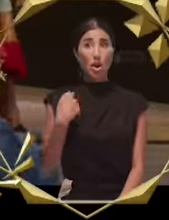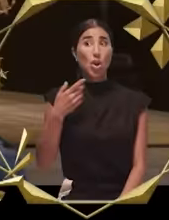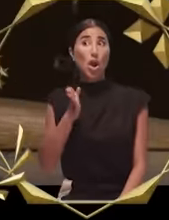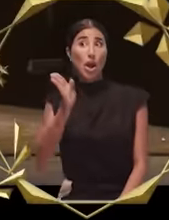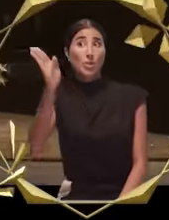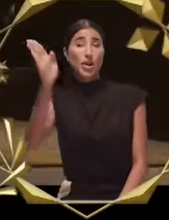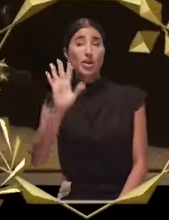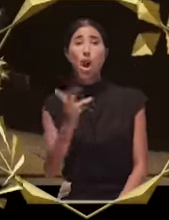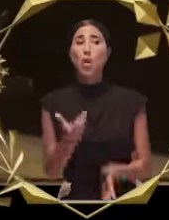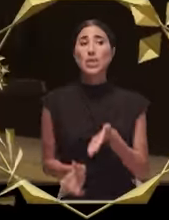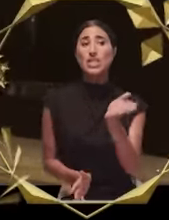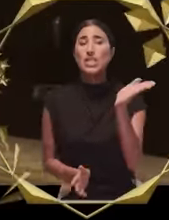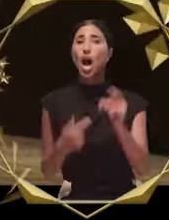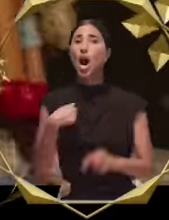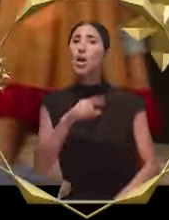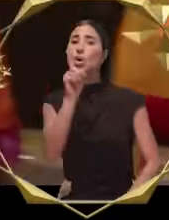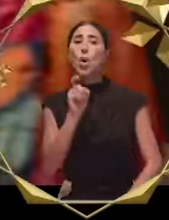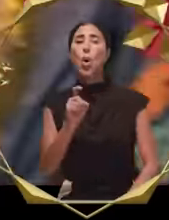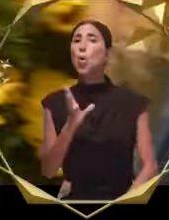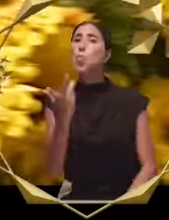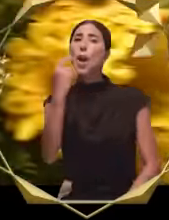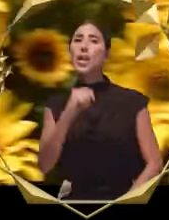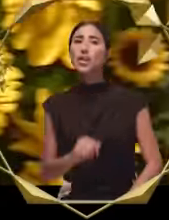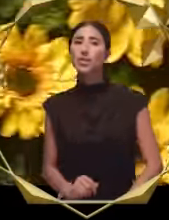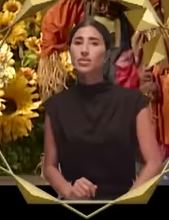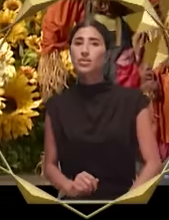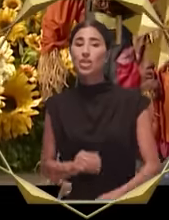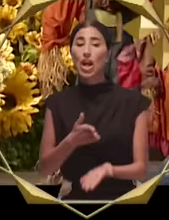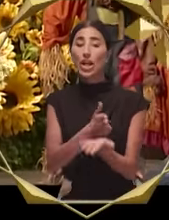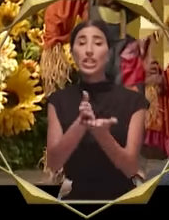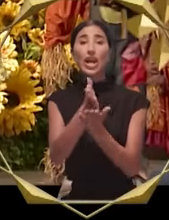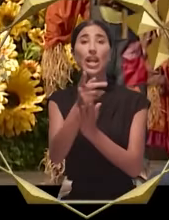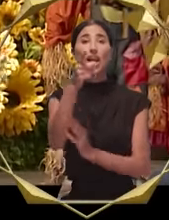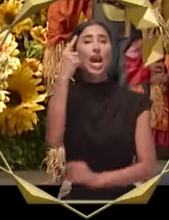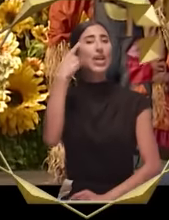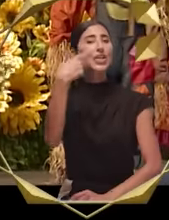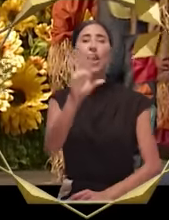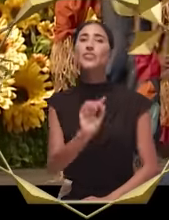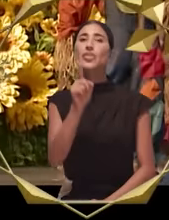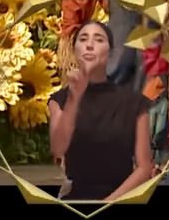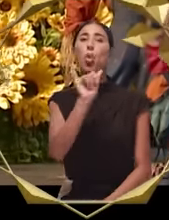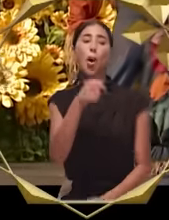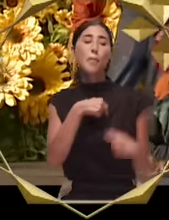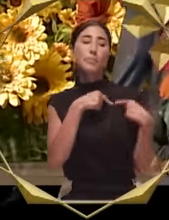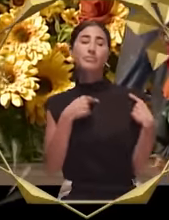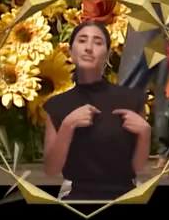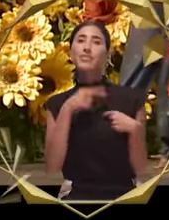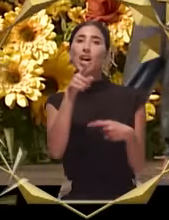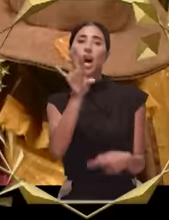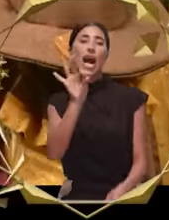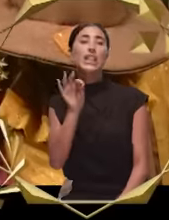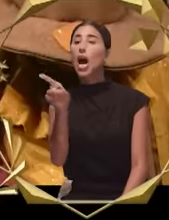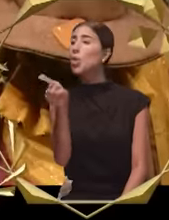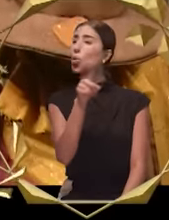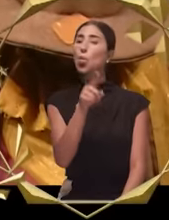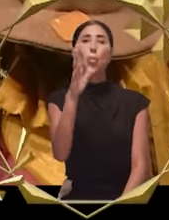أذهب لطريق اليسار أم أتوجه لليمين؟ الدرب ليس بأحجر، إنما خطواتك يا زين.